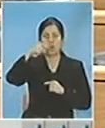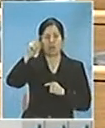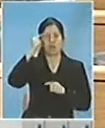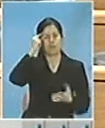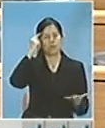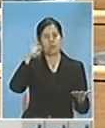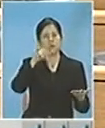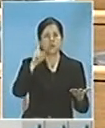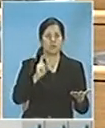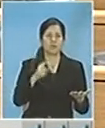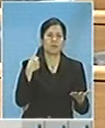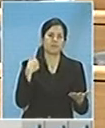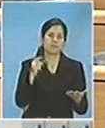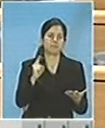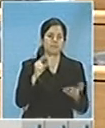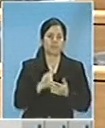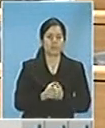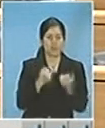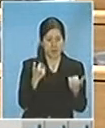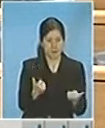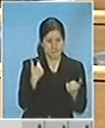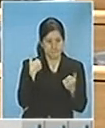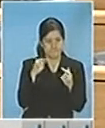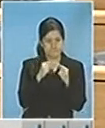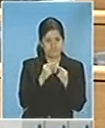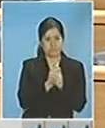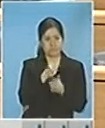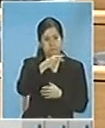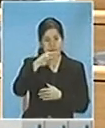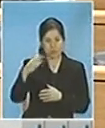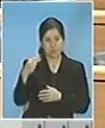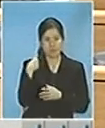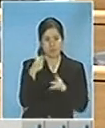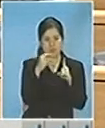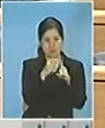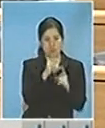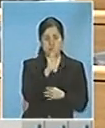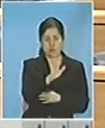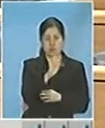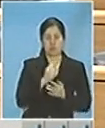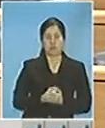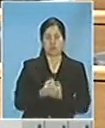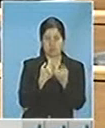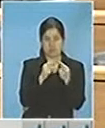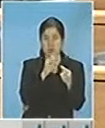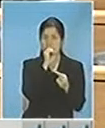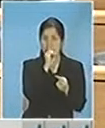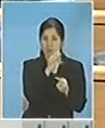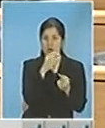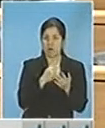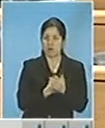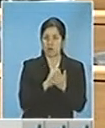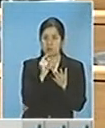ยเห็นไหมคะในทุกวันนี้ในเรื่องของภาษาฉะนั้นไม่ใช่เรื่องที่จะบอกว่าเดี๋ยวมัน